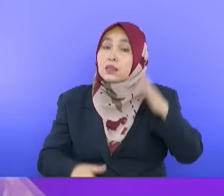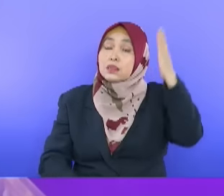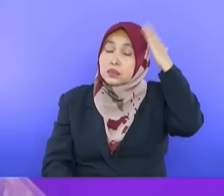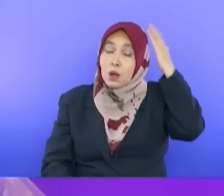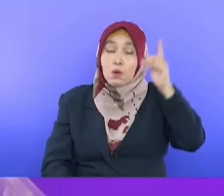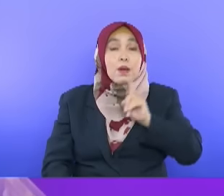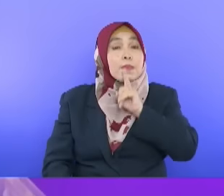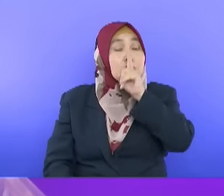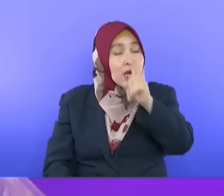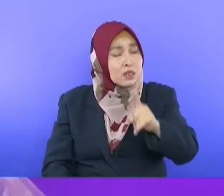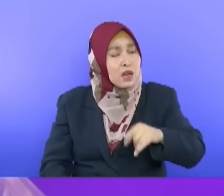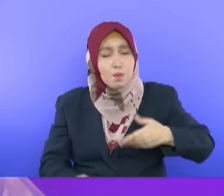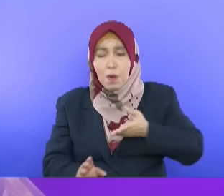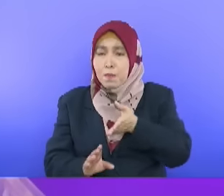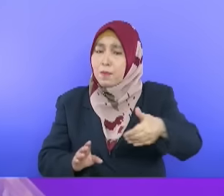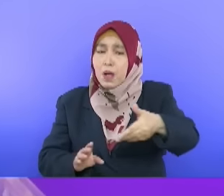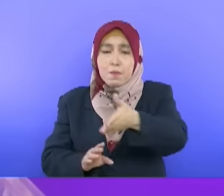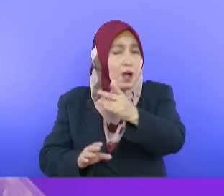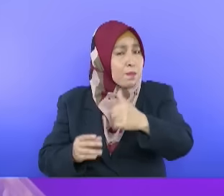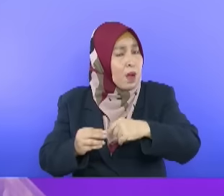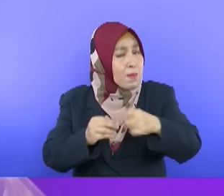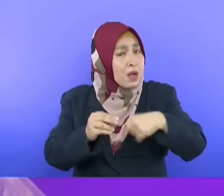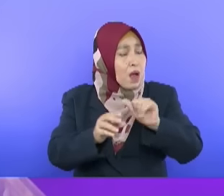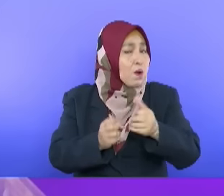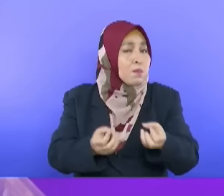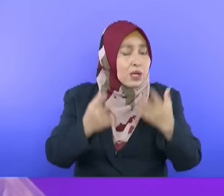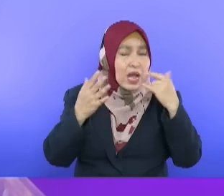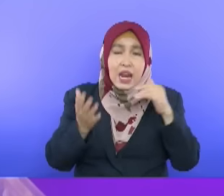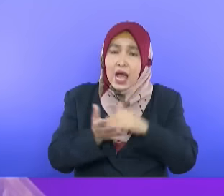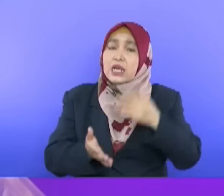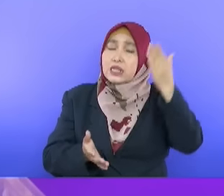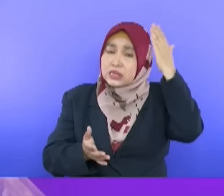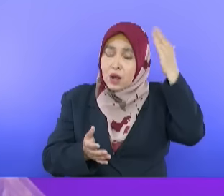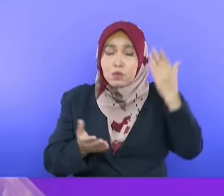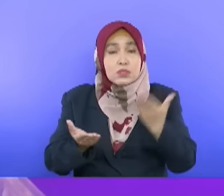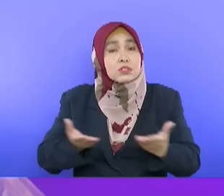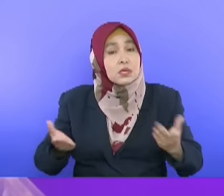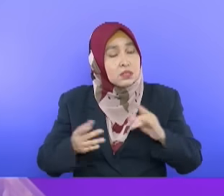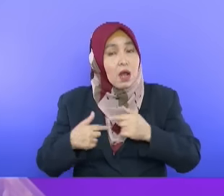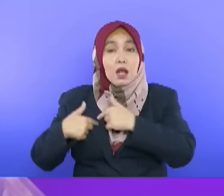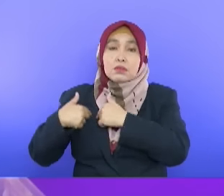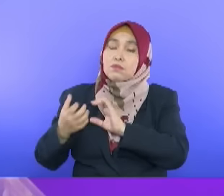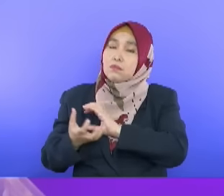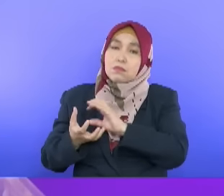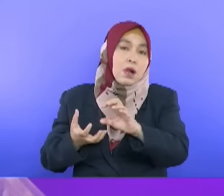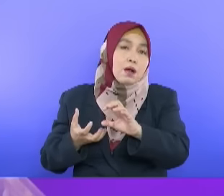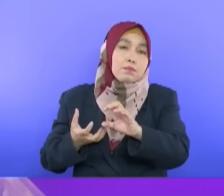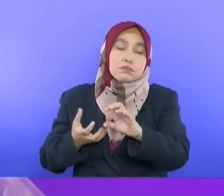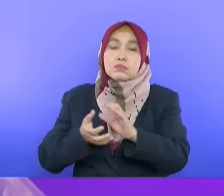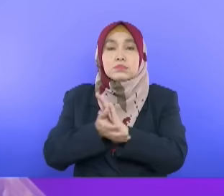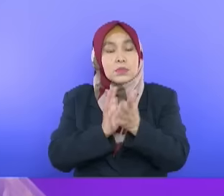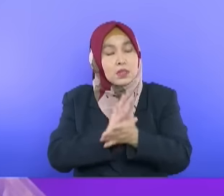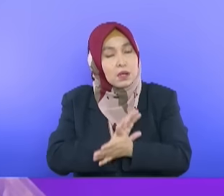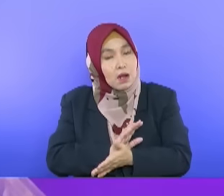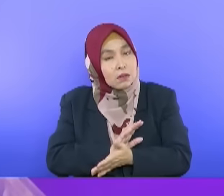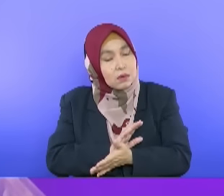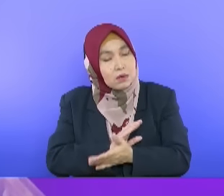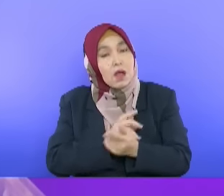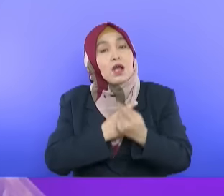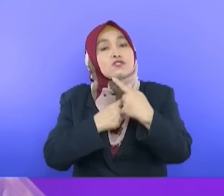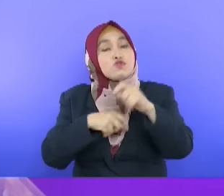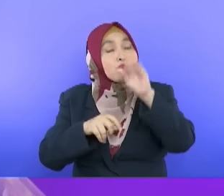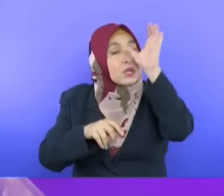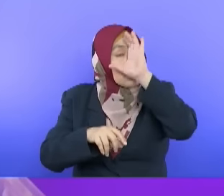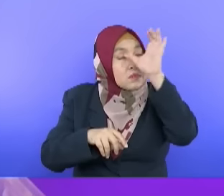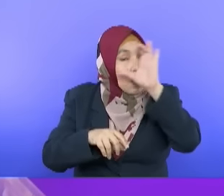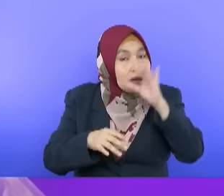sendok beluk segala perkara lagilah ya kalau dia tahu di sini saja hatinya rusak maka ia akan coba mencari